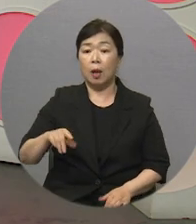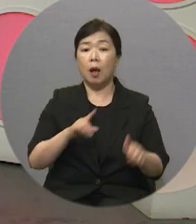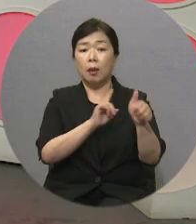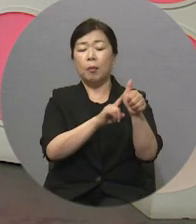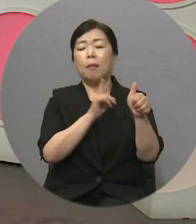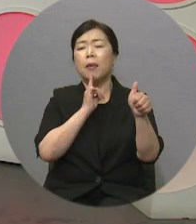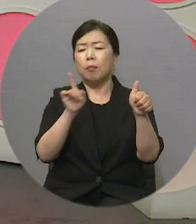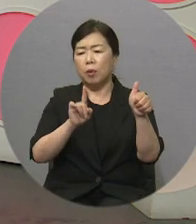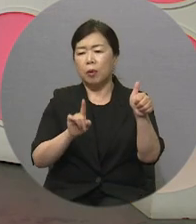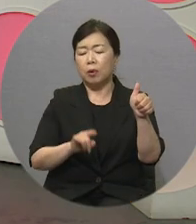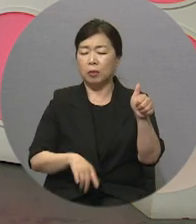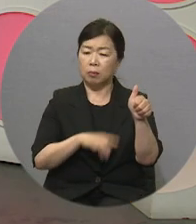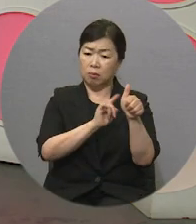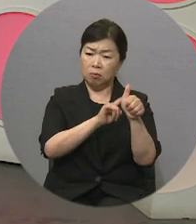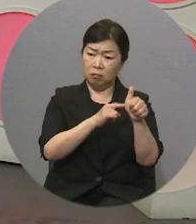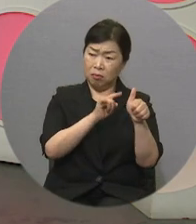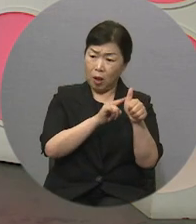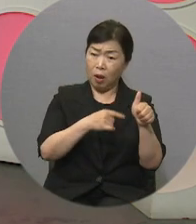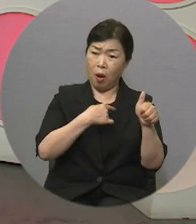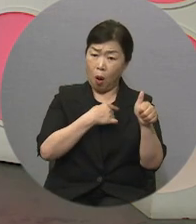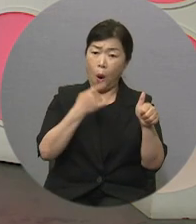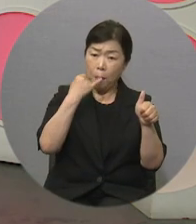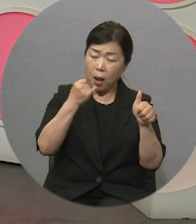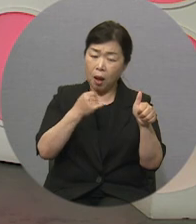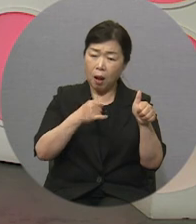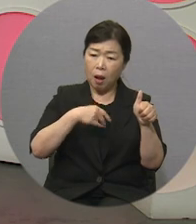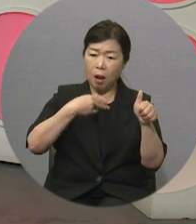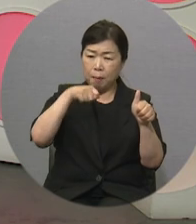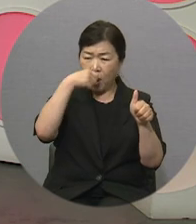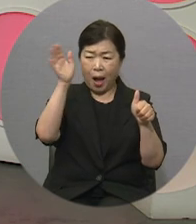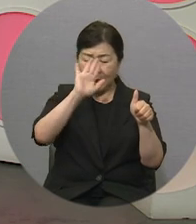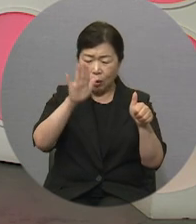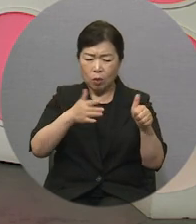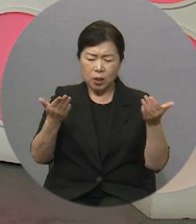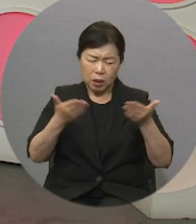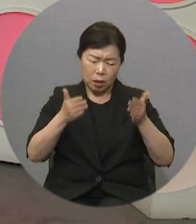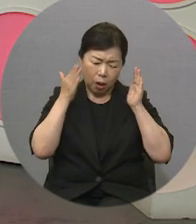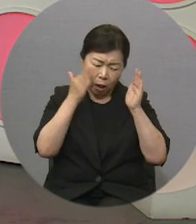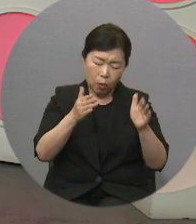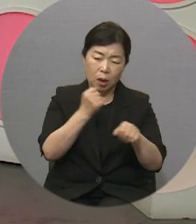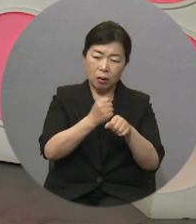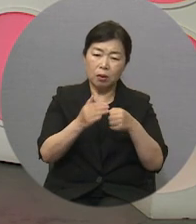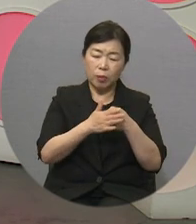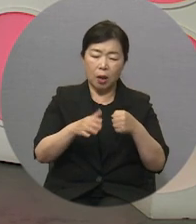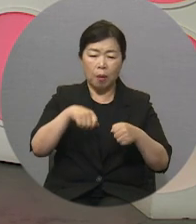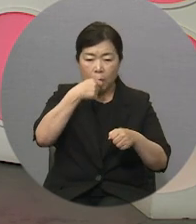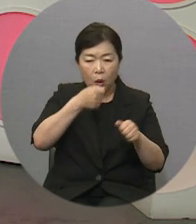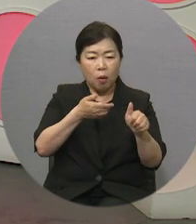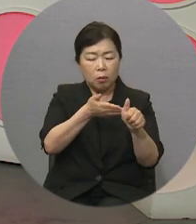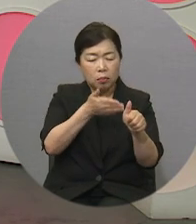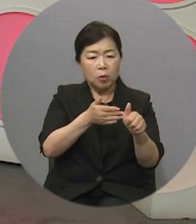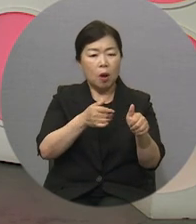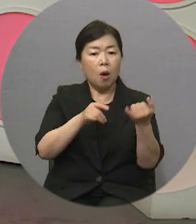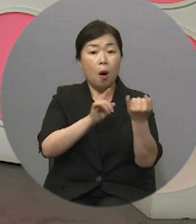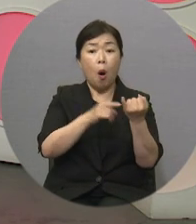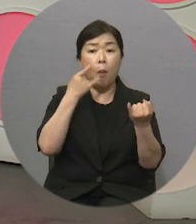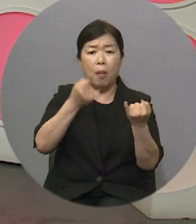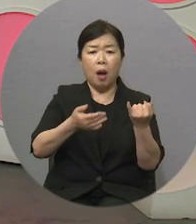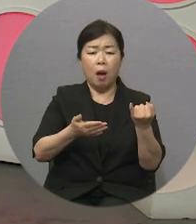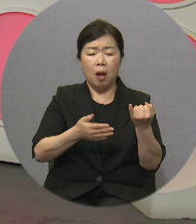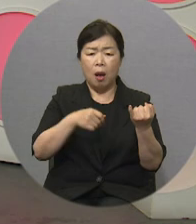남편은 어머님이 끼니도 거른 채 일하시니까 좀 먹고 좀 뭐 좀 드시고 갈까요? 하고 묻게